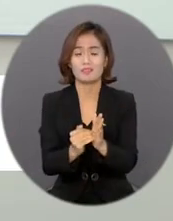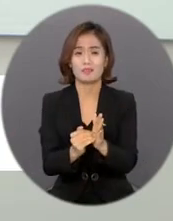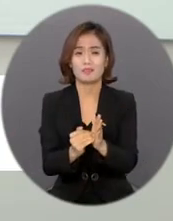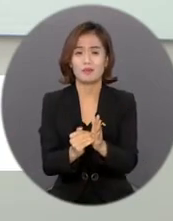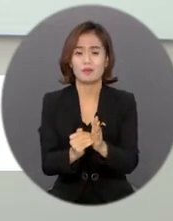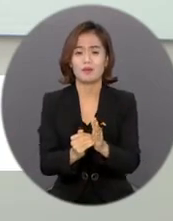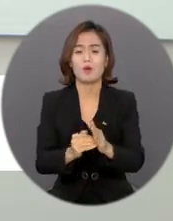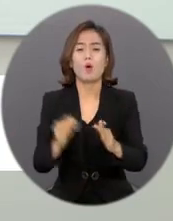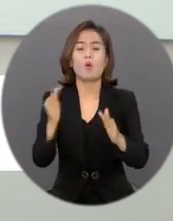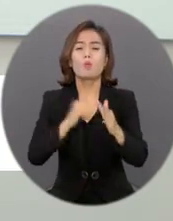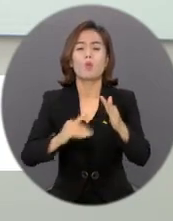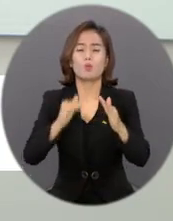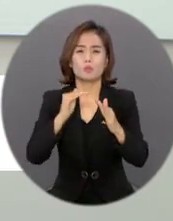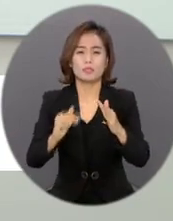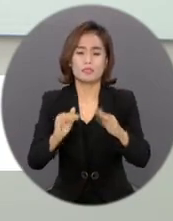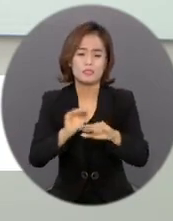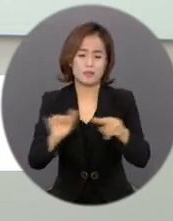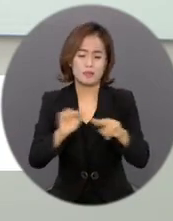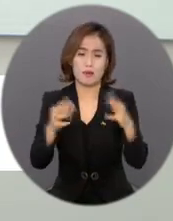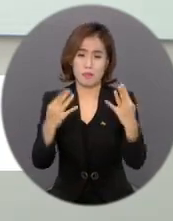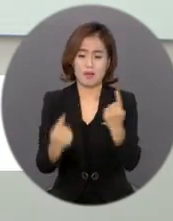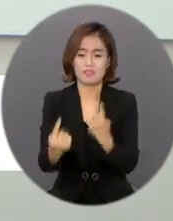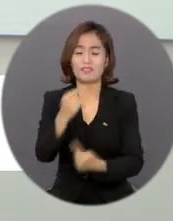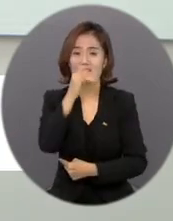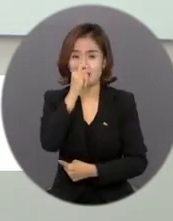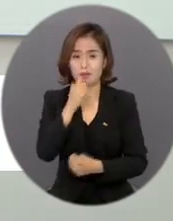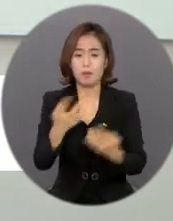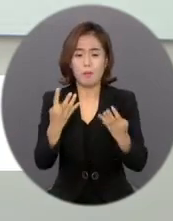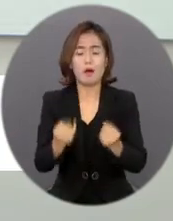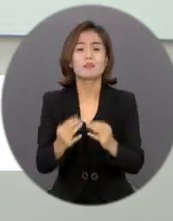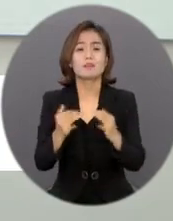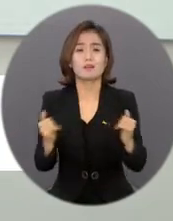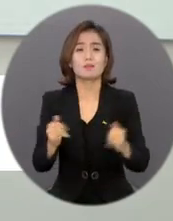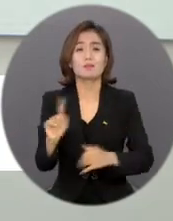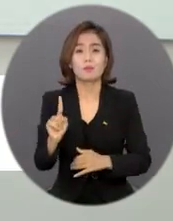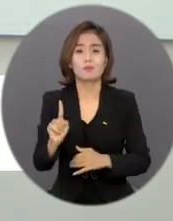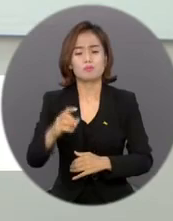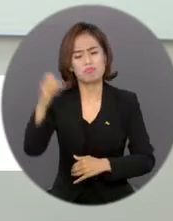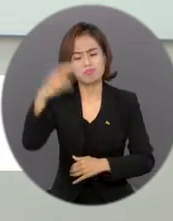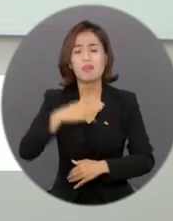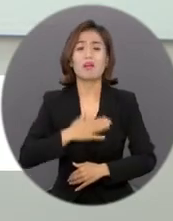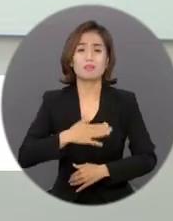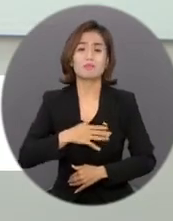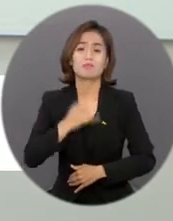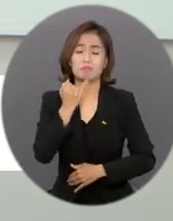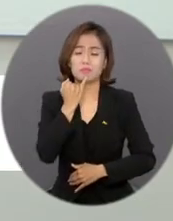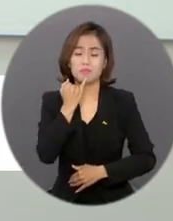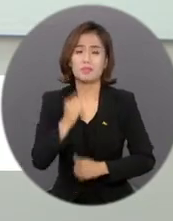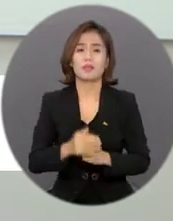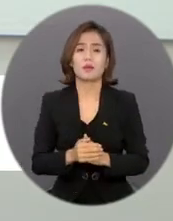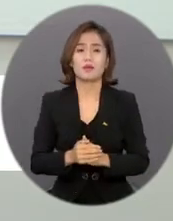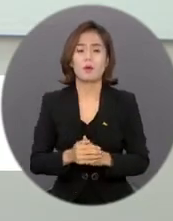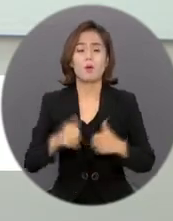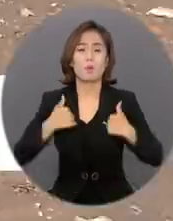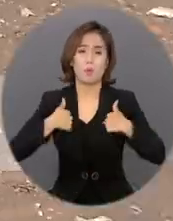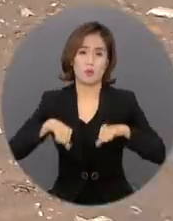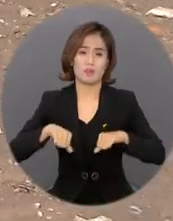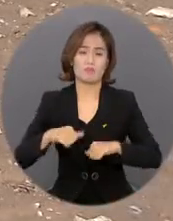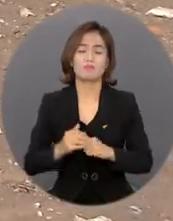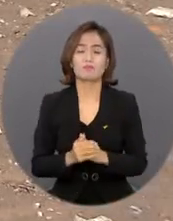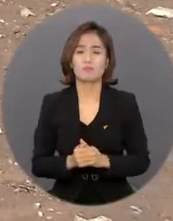마무리하자라고 공상 제안이 많이 들어와요. 많은 사람들이 그냥 그 정도 수준으로 받고